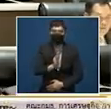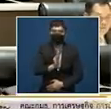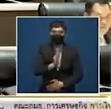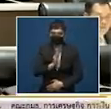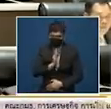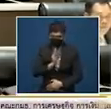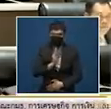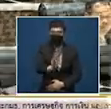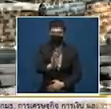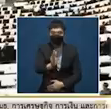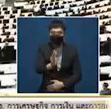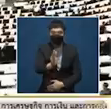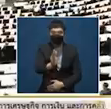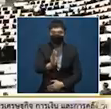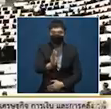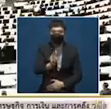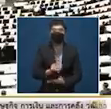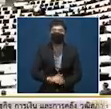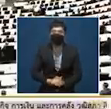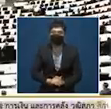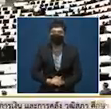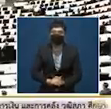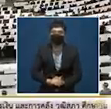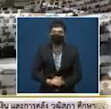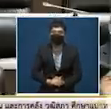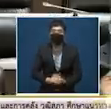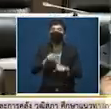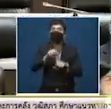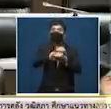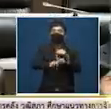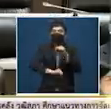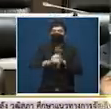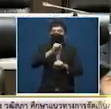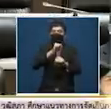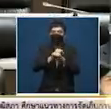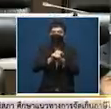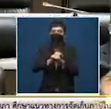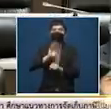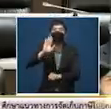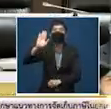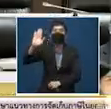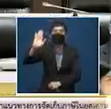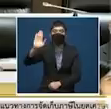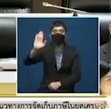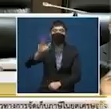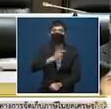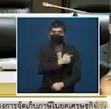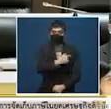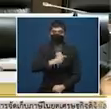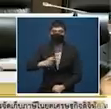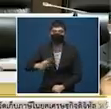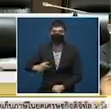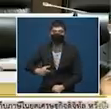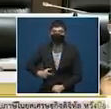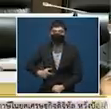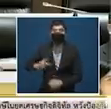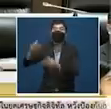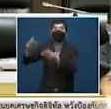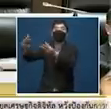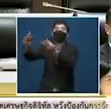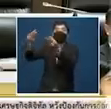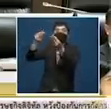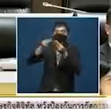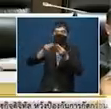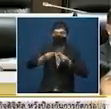คเพื่อไทยไว้ใจแล้วพรรคในซีกที่เป็นรัฐบาลปัจจุบัน188เสียงก็ไม่เสนอใ